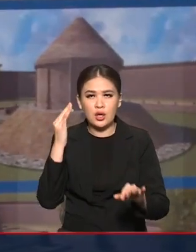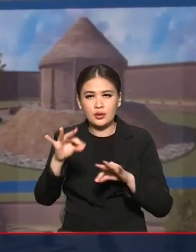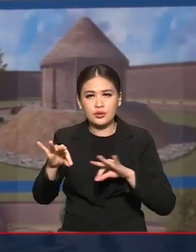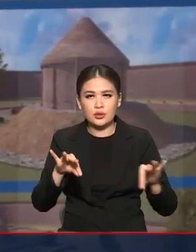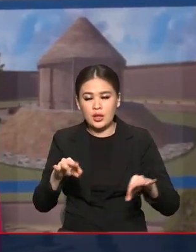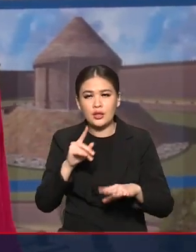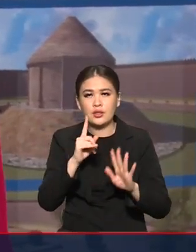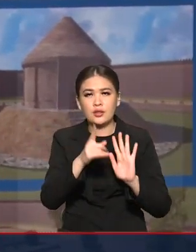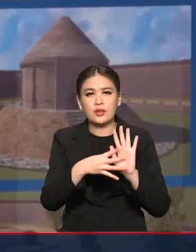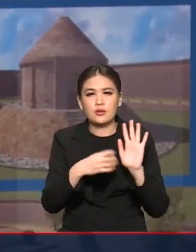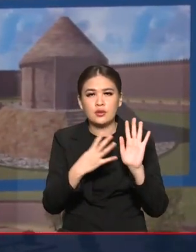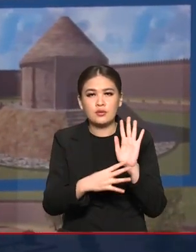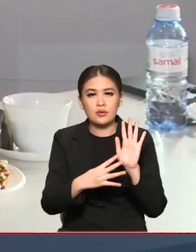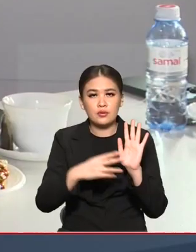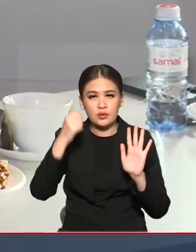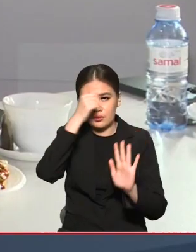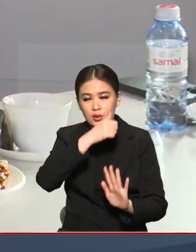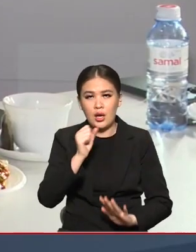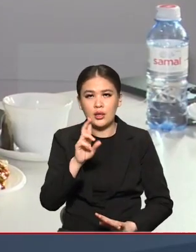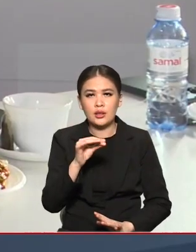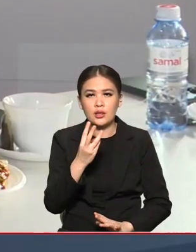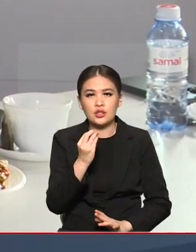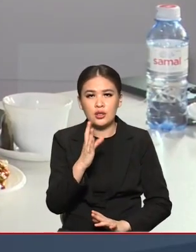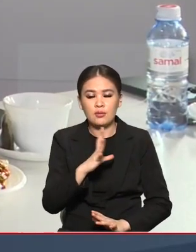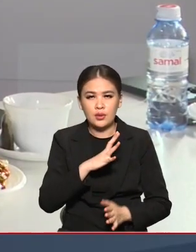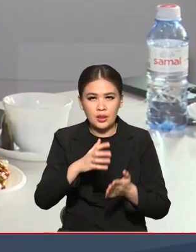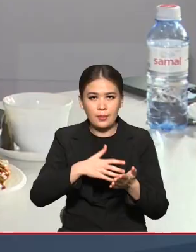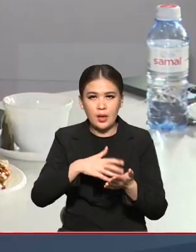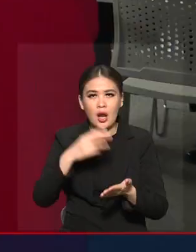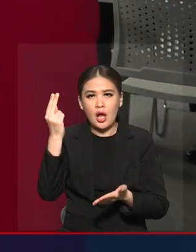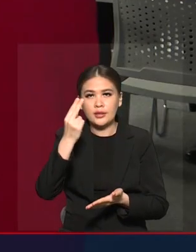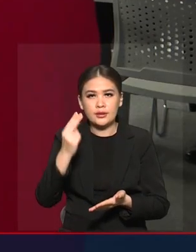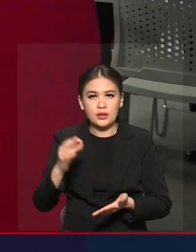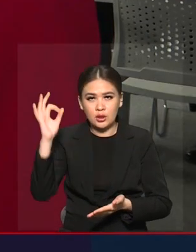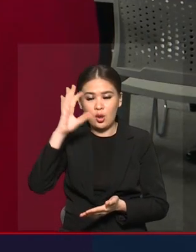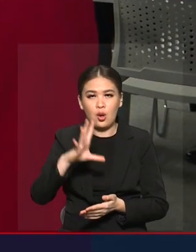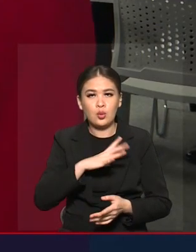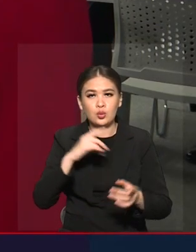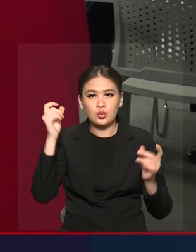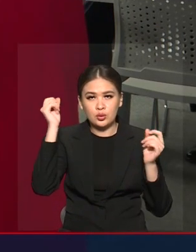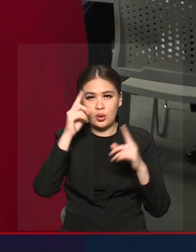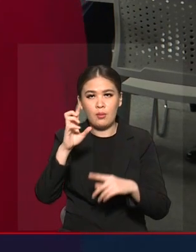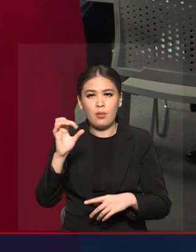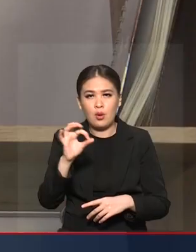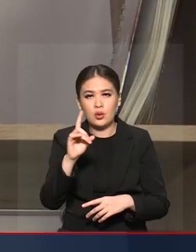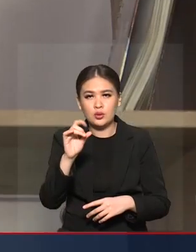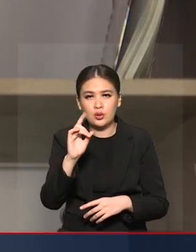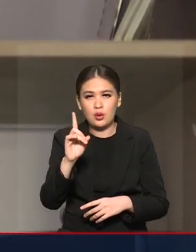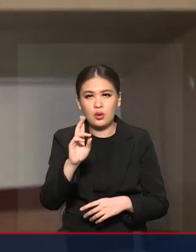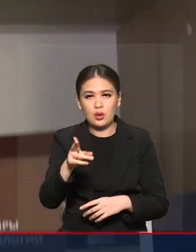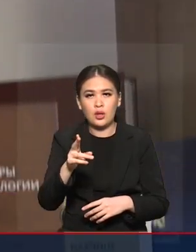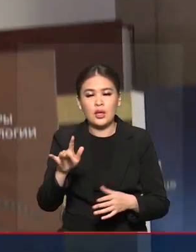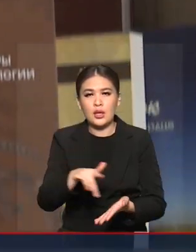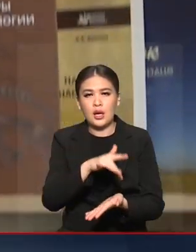девятом году например кемаль акишев возглавил раскопки близ Астаны там же было обнаружено Городище бозок оно не